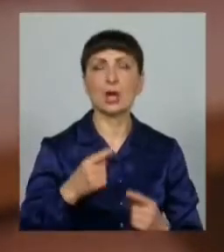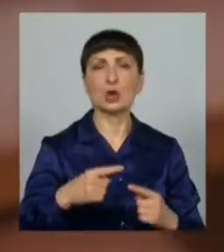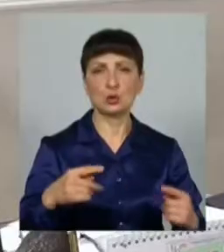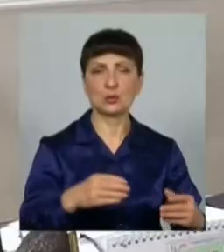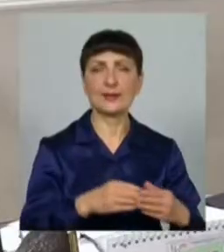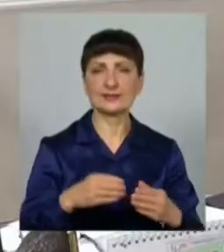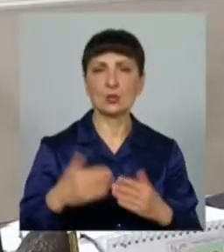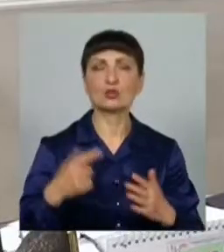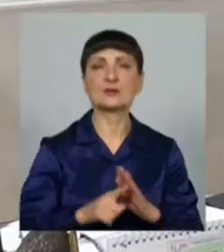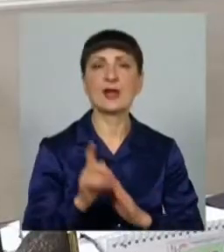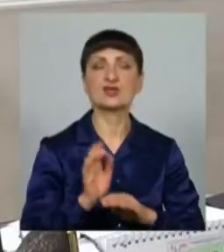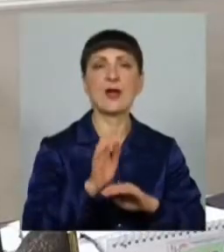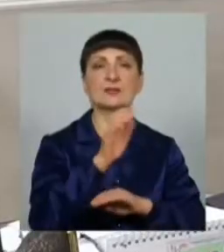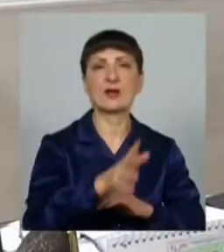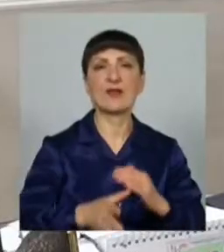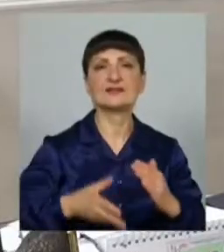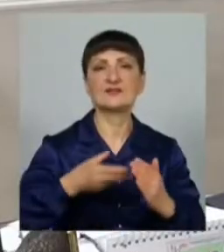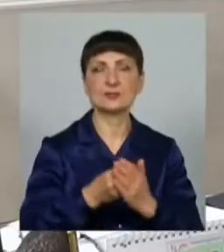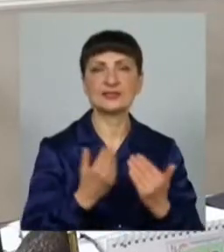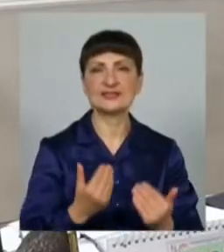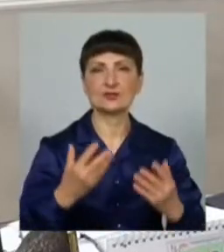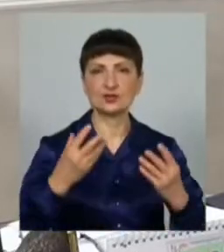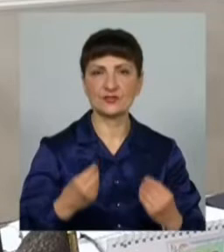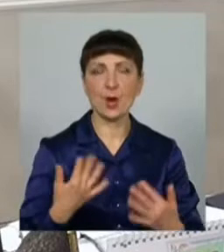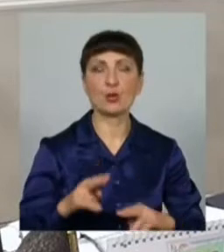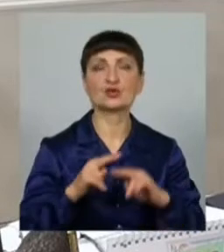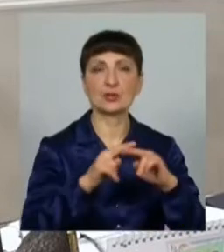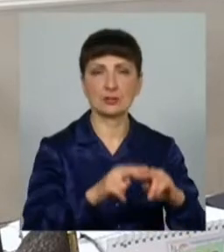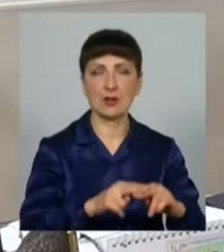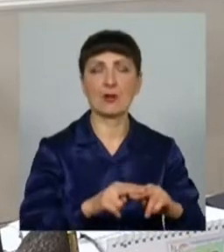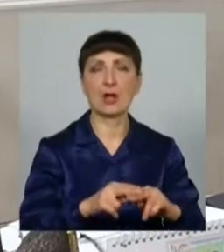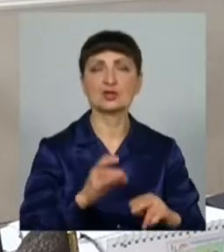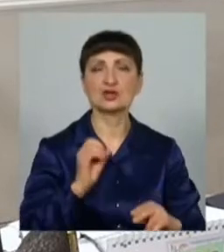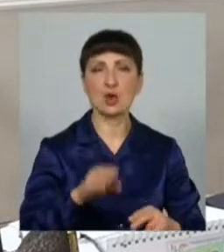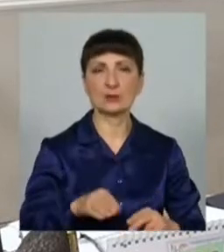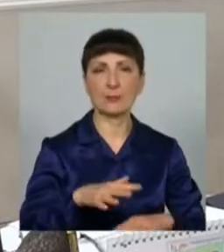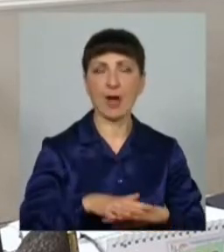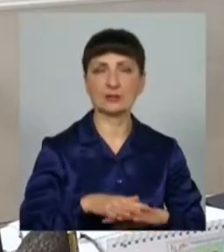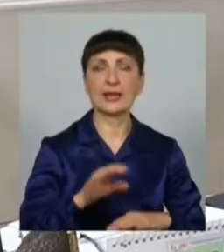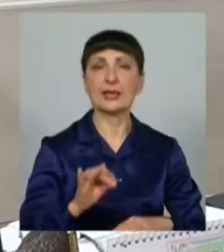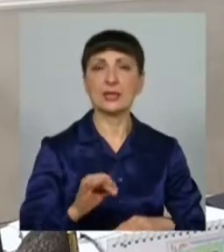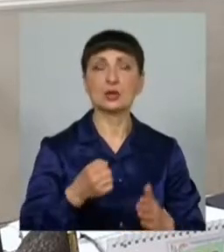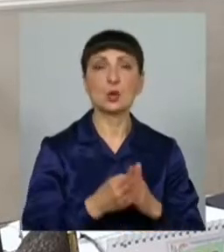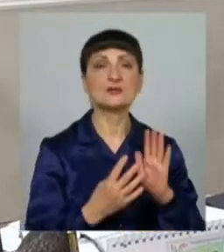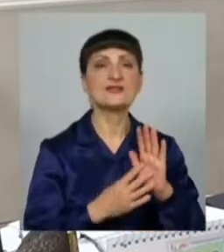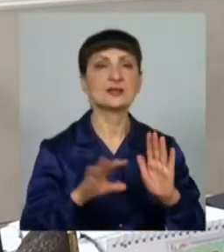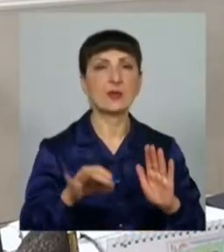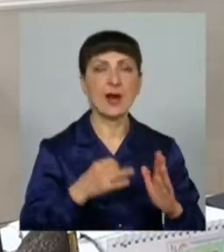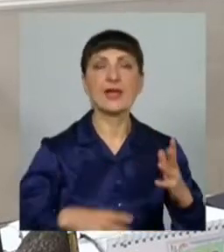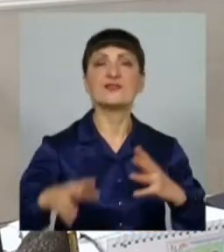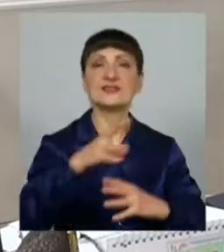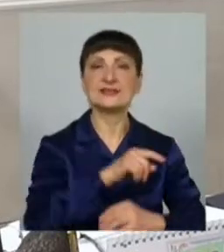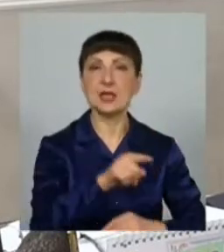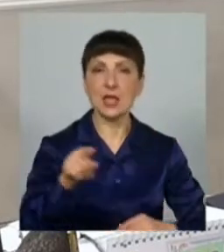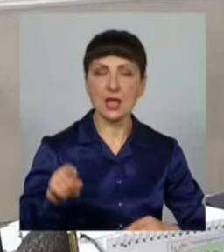начали отправлять выплаты, уже с сегодняшнего дня начнут поступать на банковские счета. И до 9 мая все